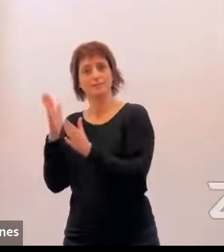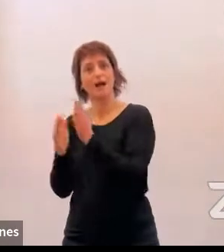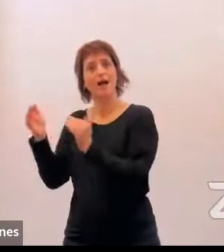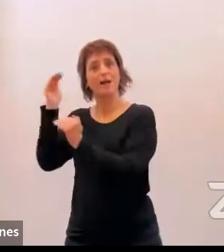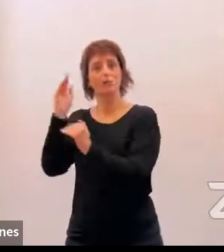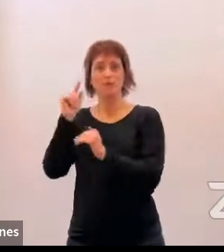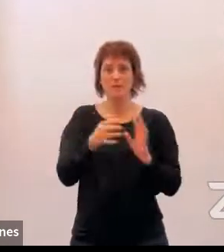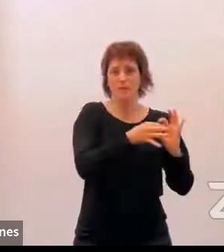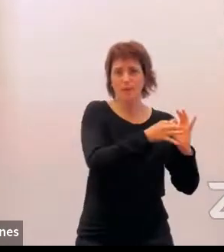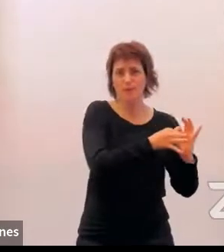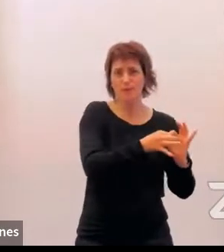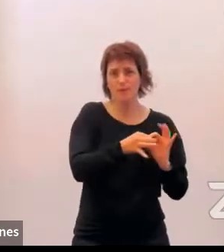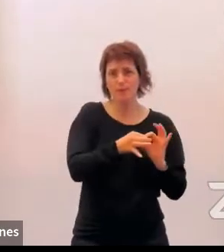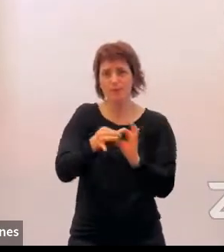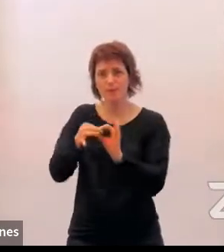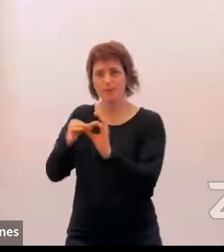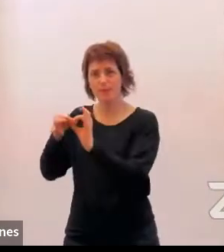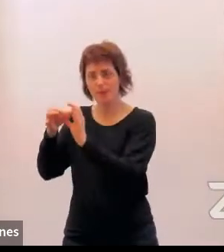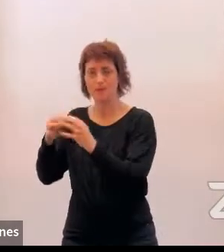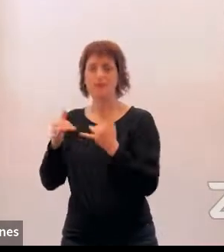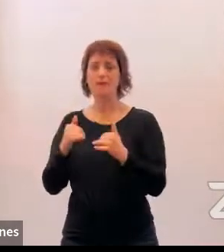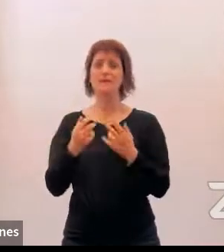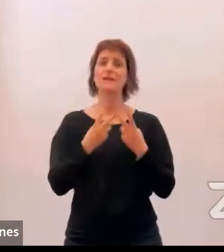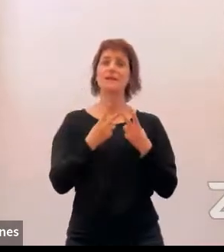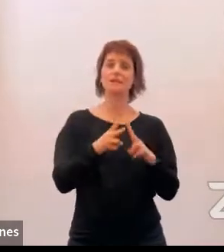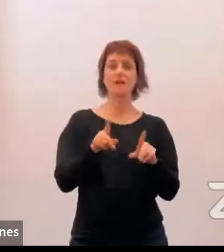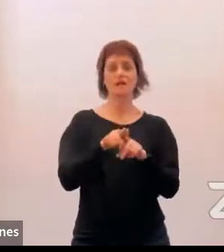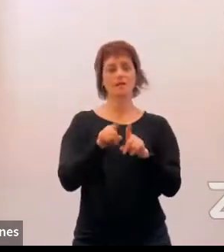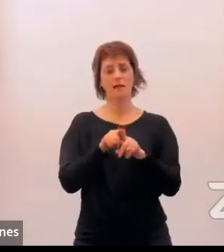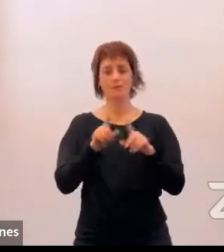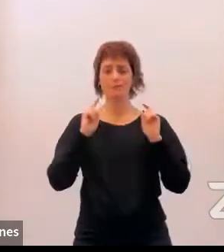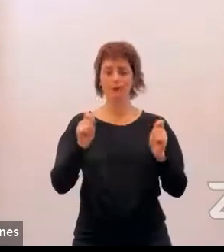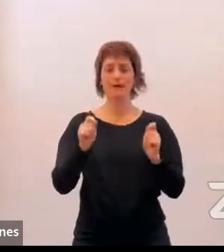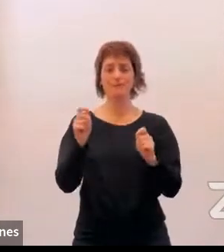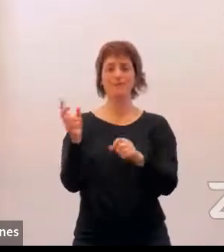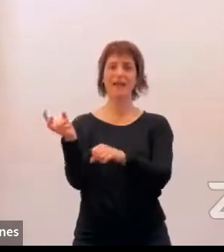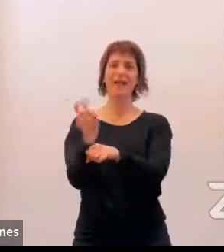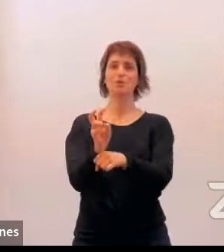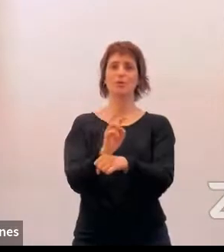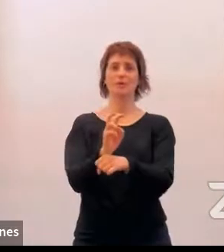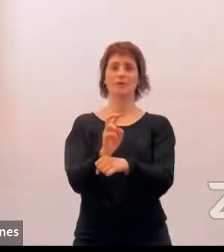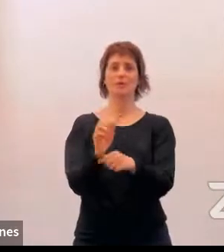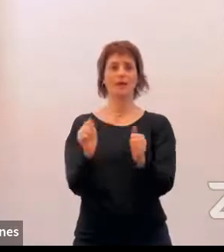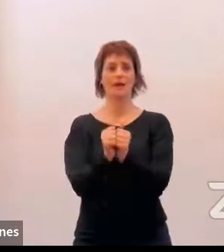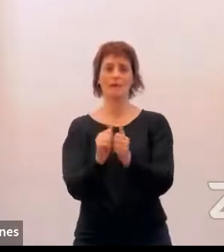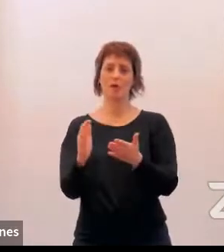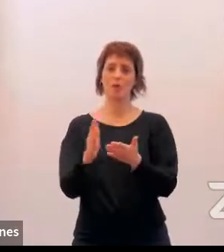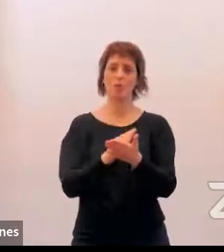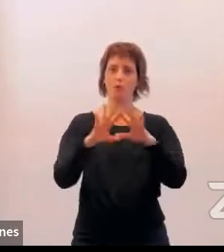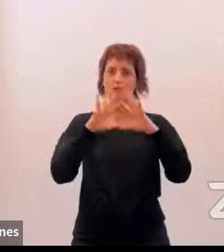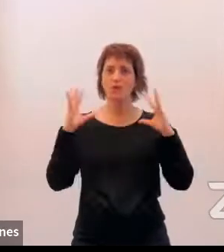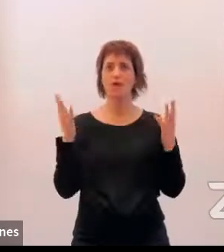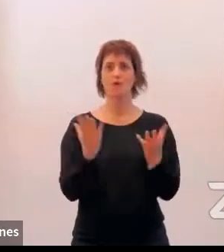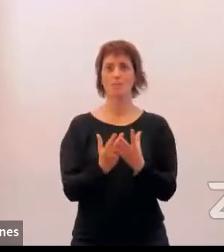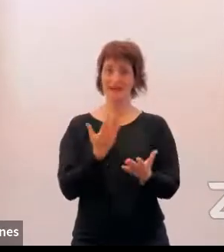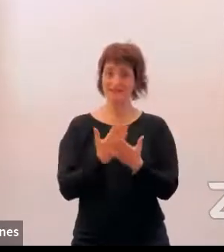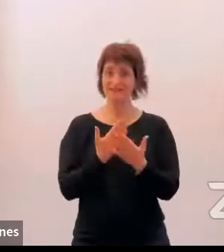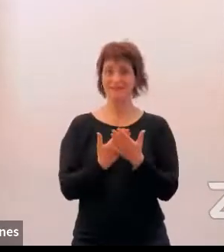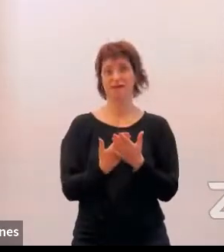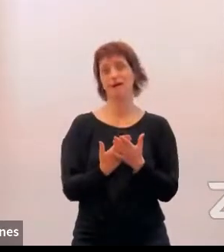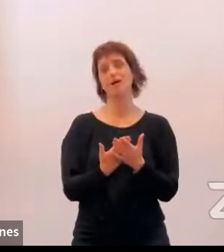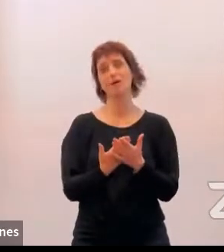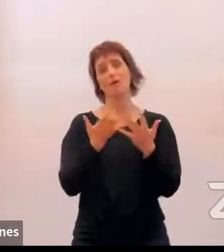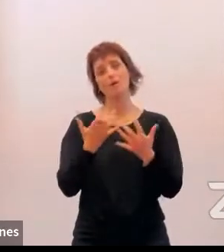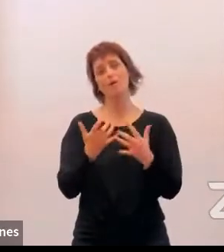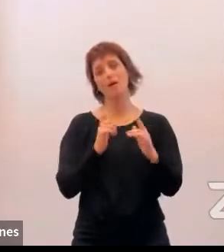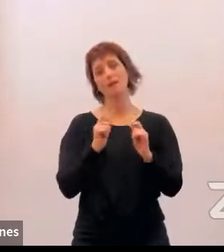une véritable ville éducatrice porteuse d'un projet global. Voilà tout le sens de cette délibération qui marque,